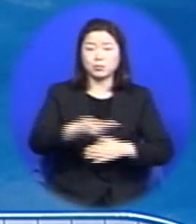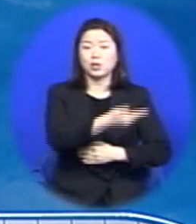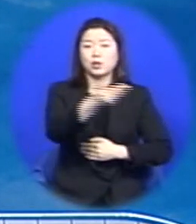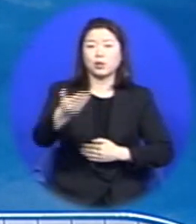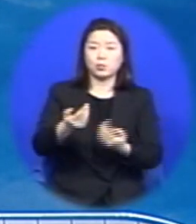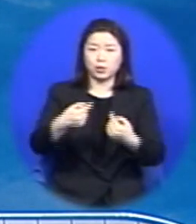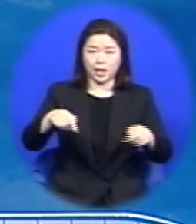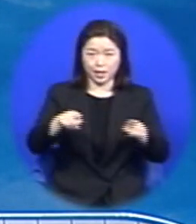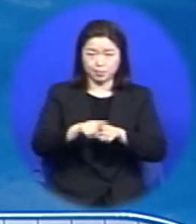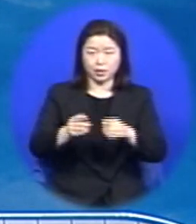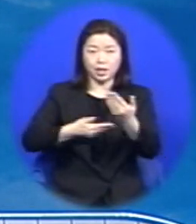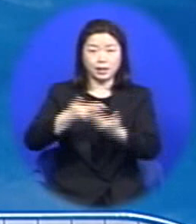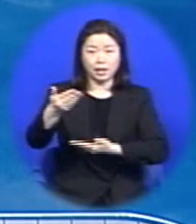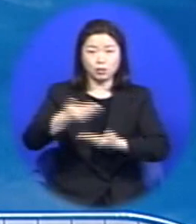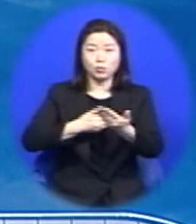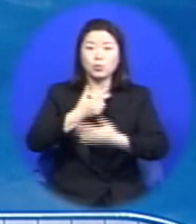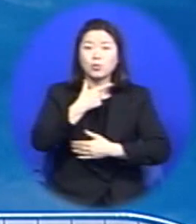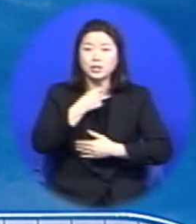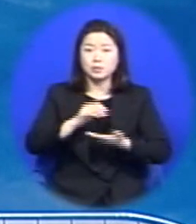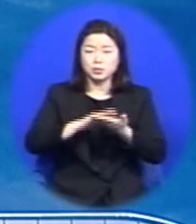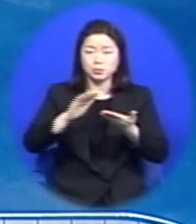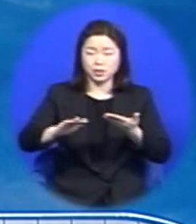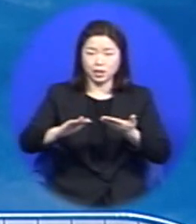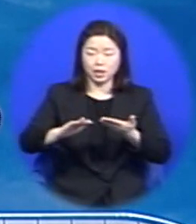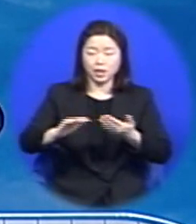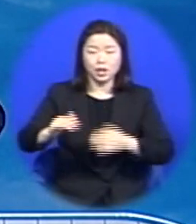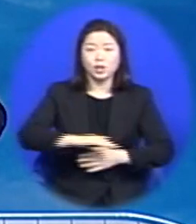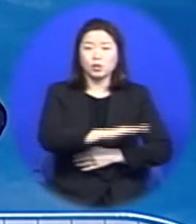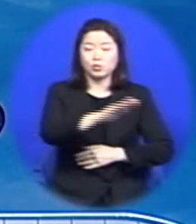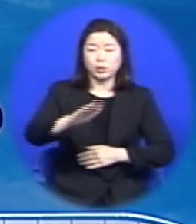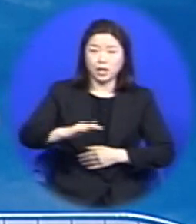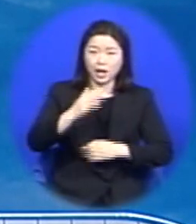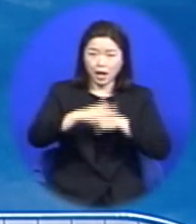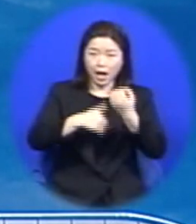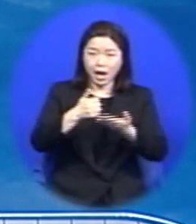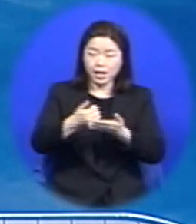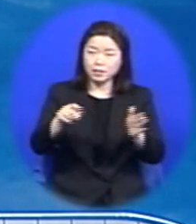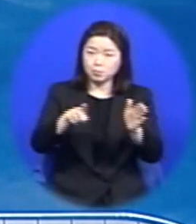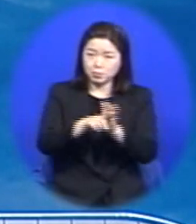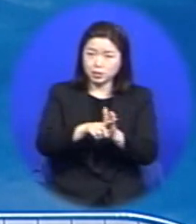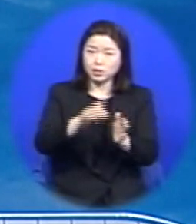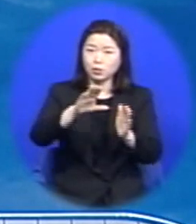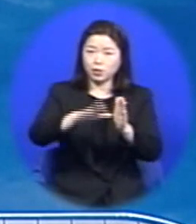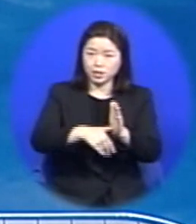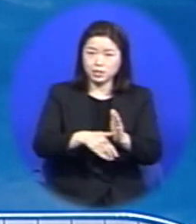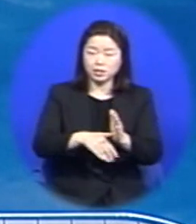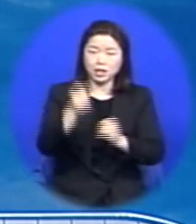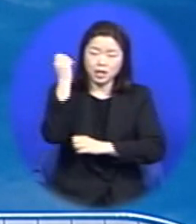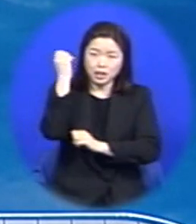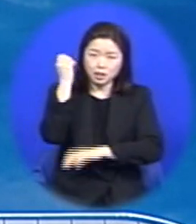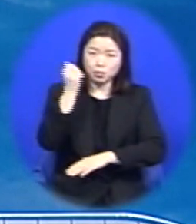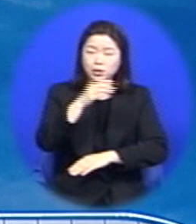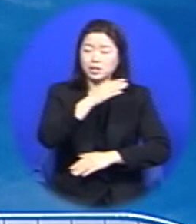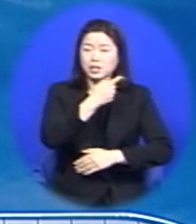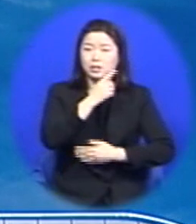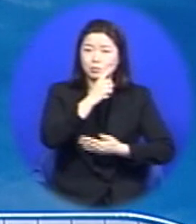나누려고 합니다. 사실 우리가 하나님을 믿는다고 할때 가장 중요한 기본이